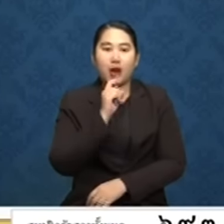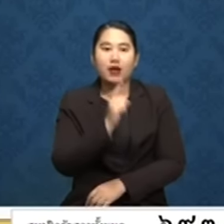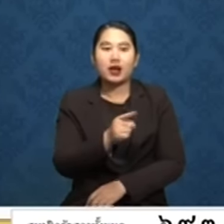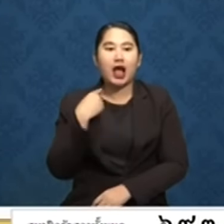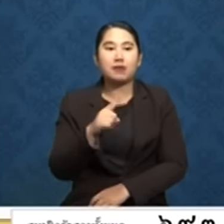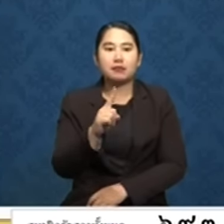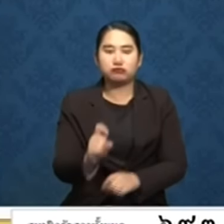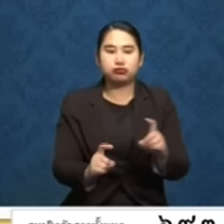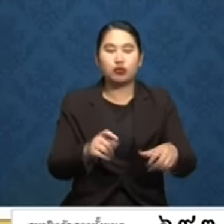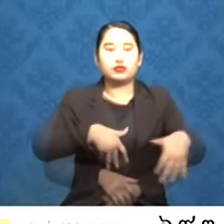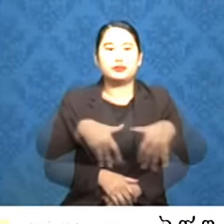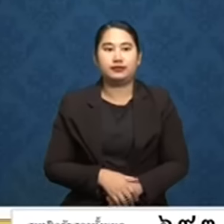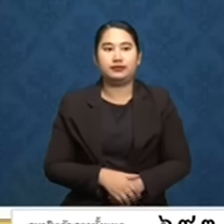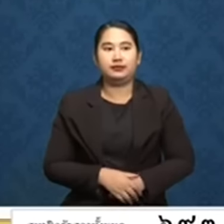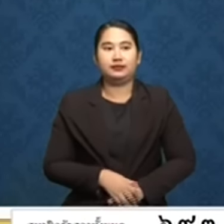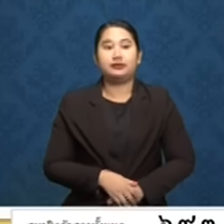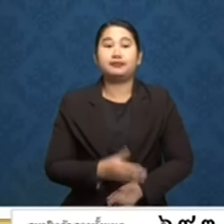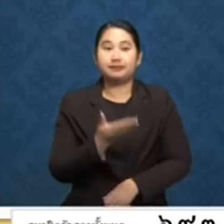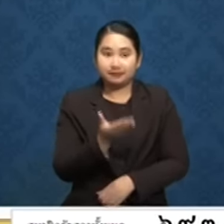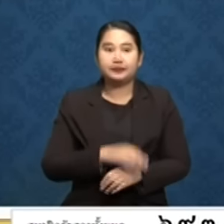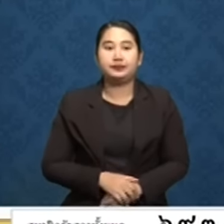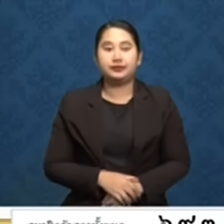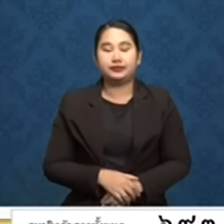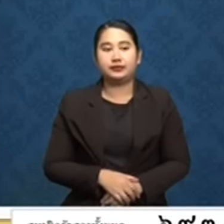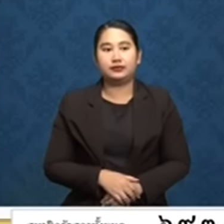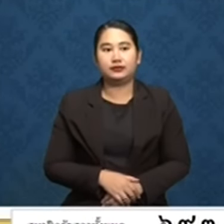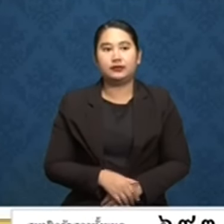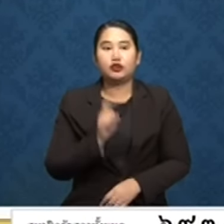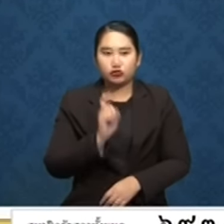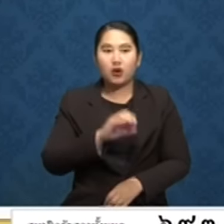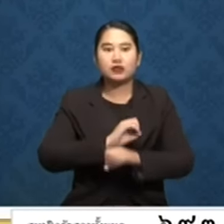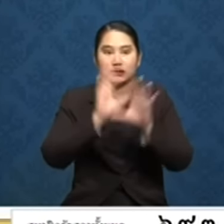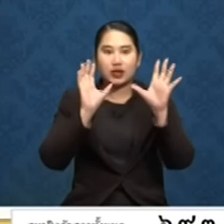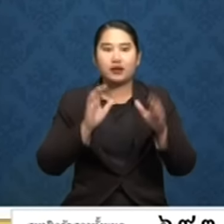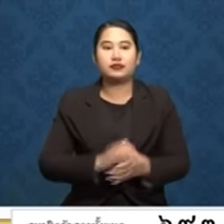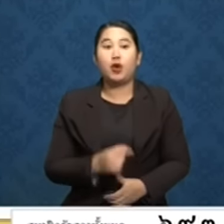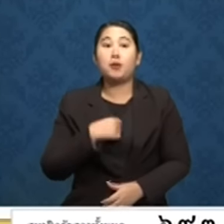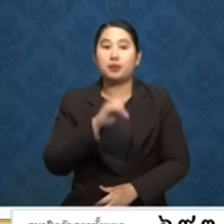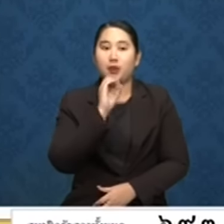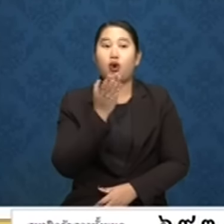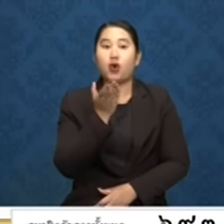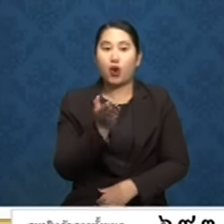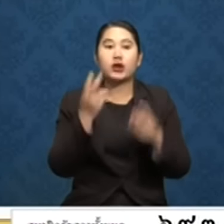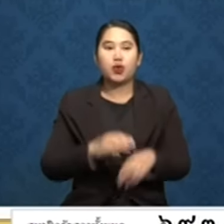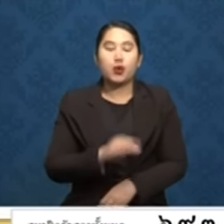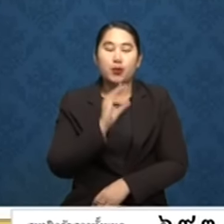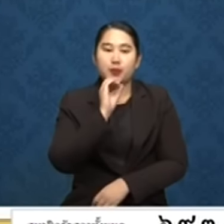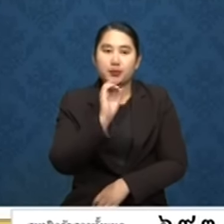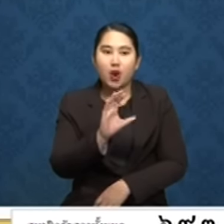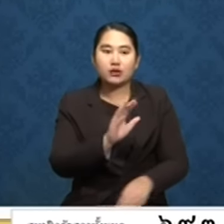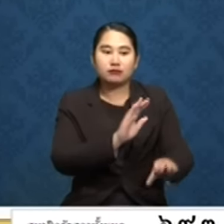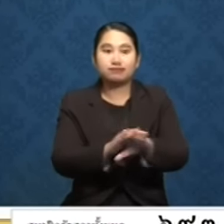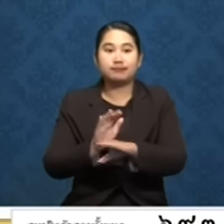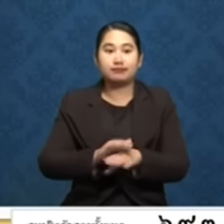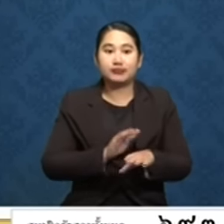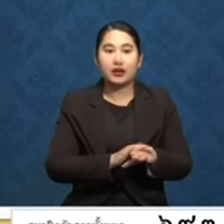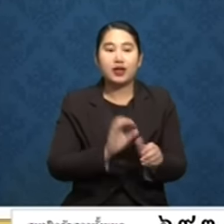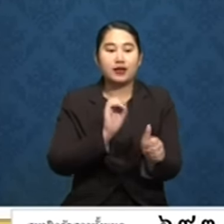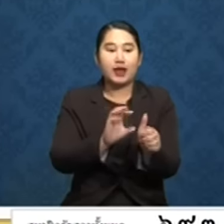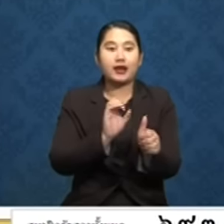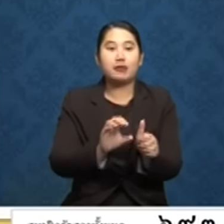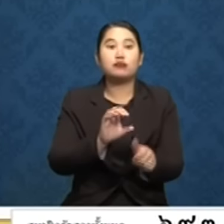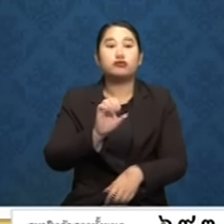ประชาชนแบบนี้อีกท่านนายกรัฐมนตรีครับท่านต้องกล้าแสดงจุดยืนผมขอให้ท่านโน้มน้าวใจแนะนำเพื่อนสมาชิกของเ